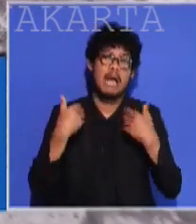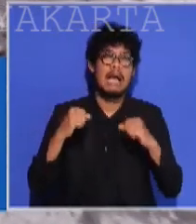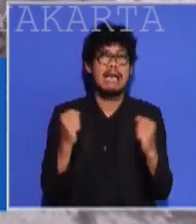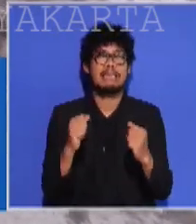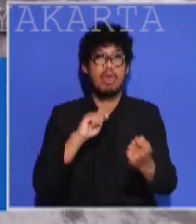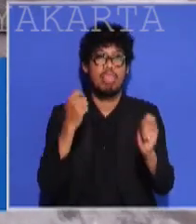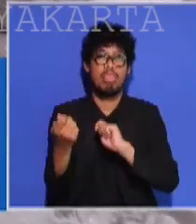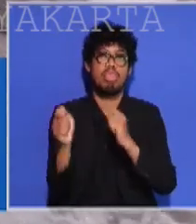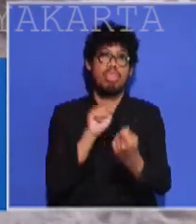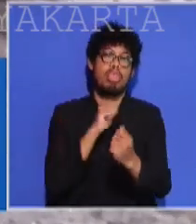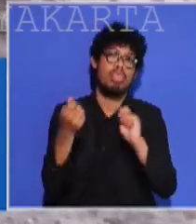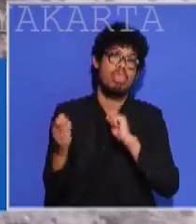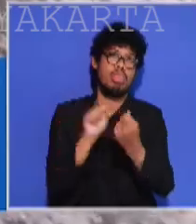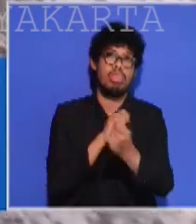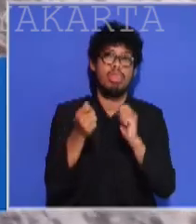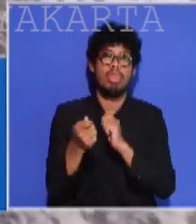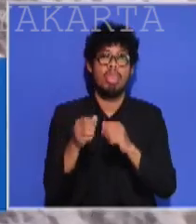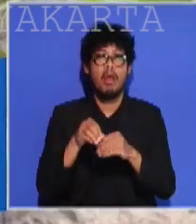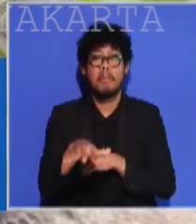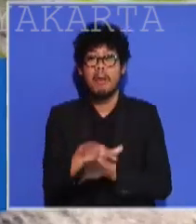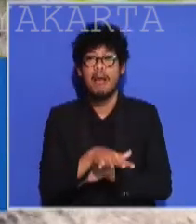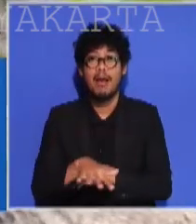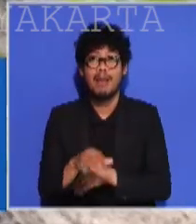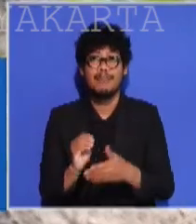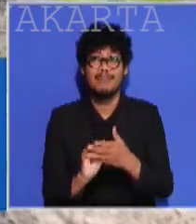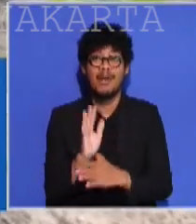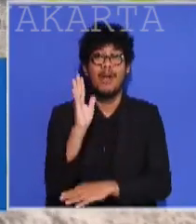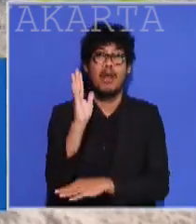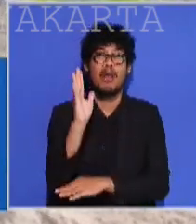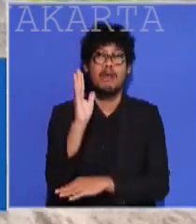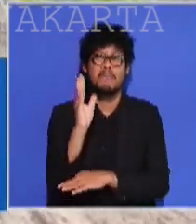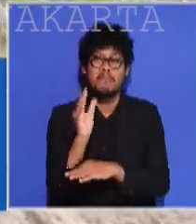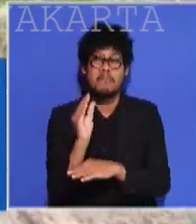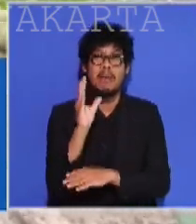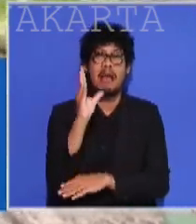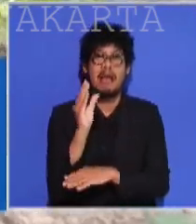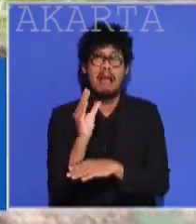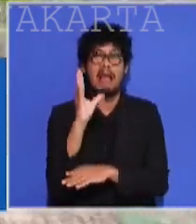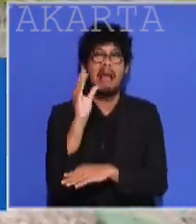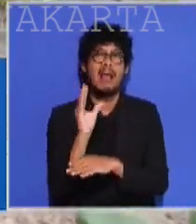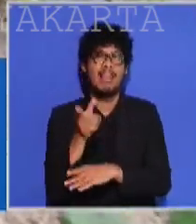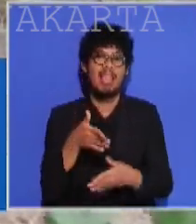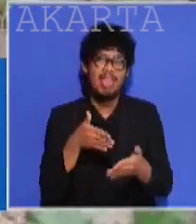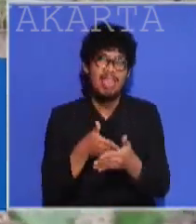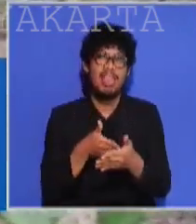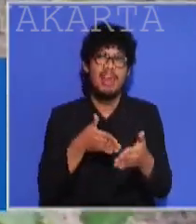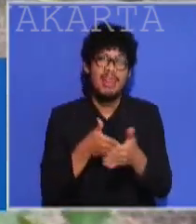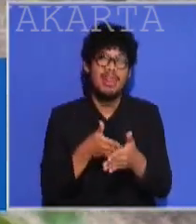bab menika ingkang damel taneman tomat kados kunting lan namung molor inggil nanging mboten